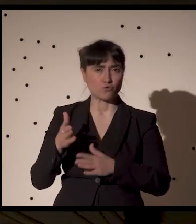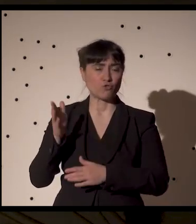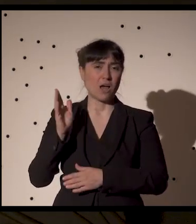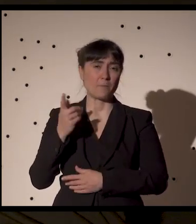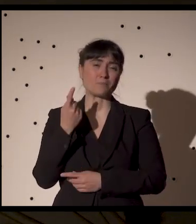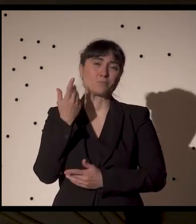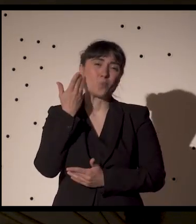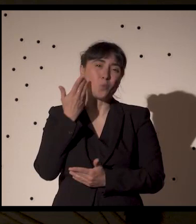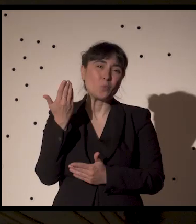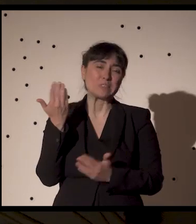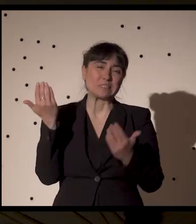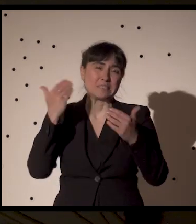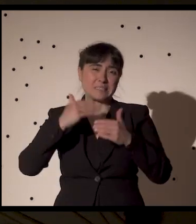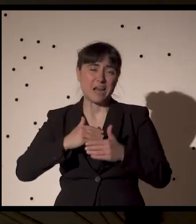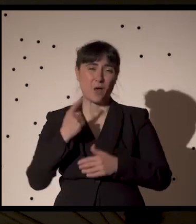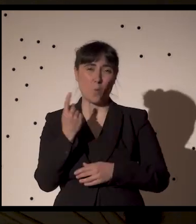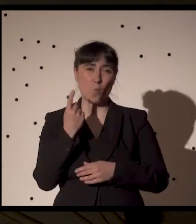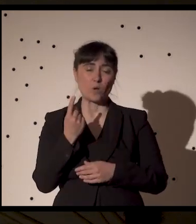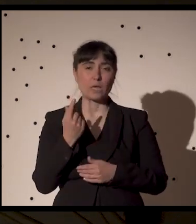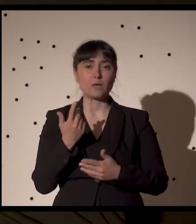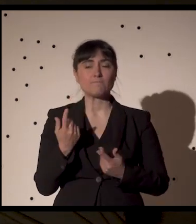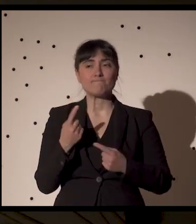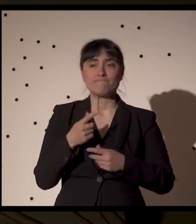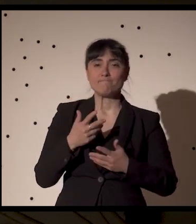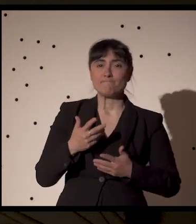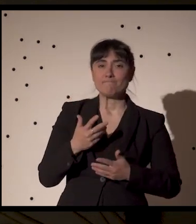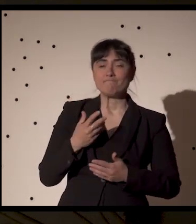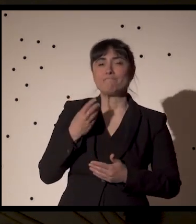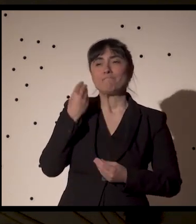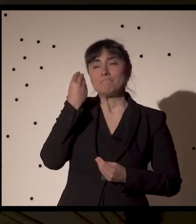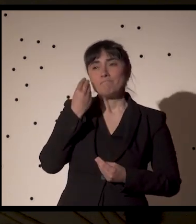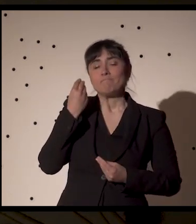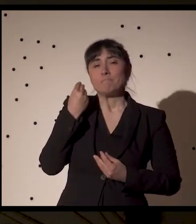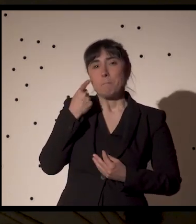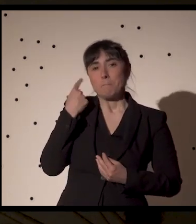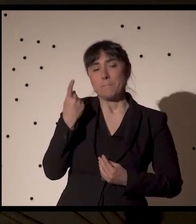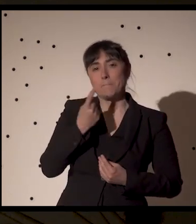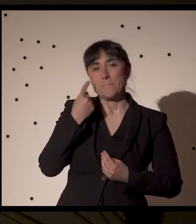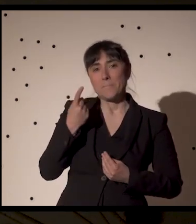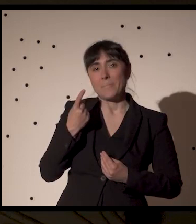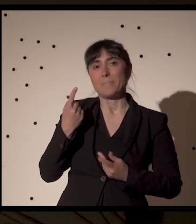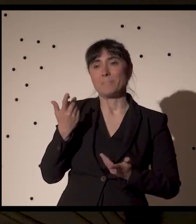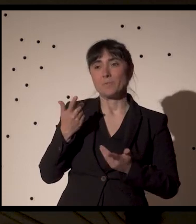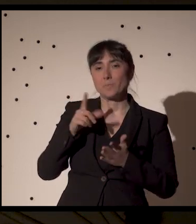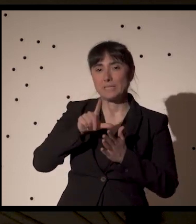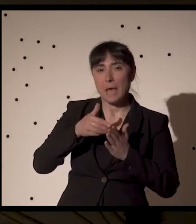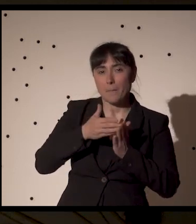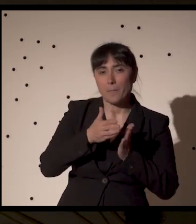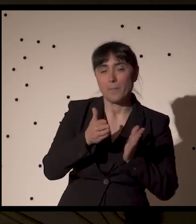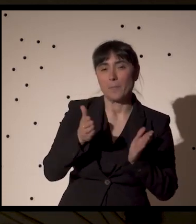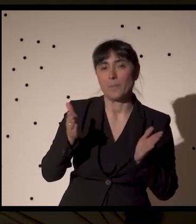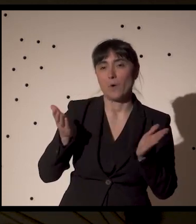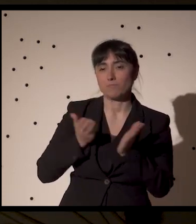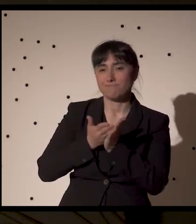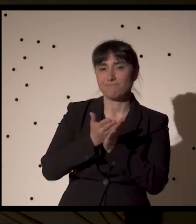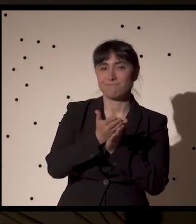una sola serata e quindi ci sembrava giusto dare la possibilità a questa creazione di vivere con Maggiore respiro e